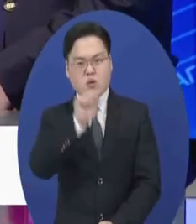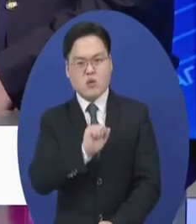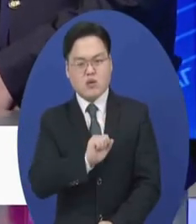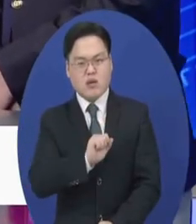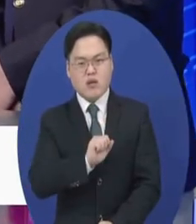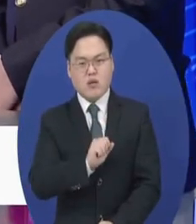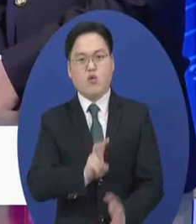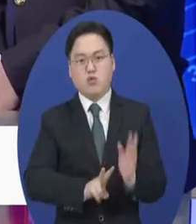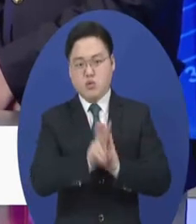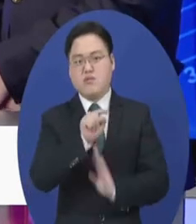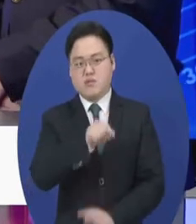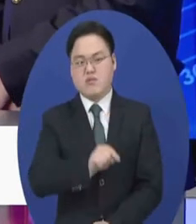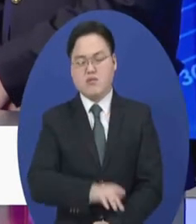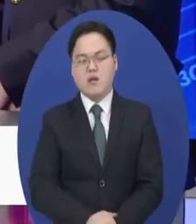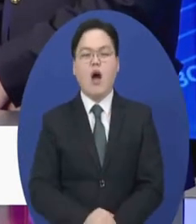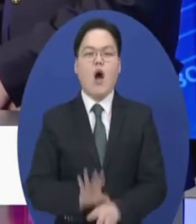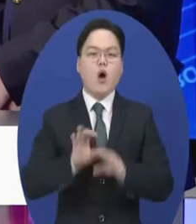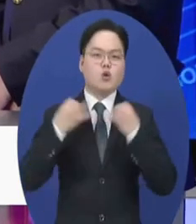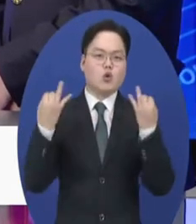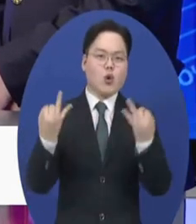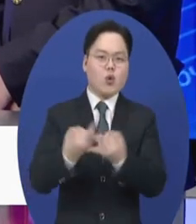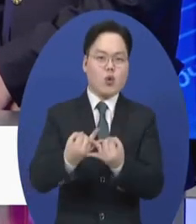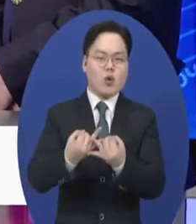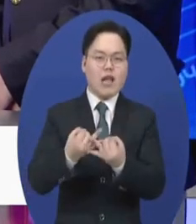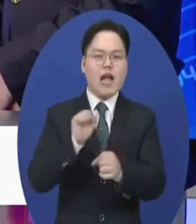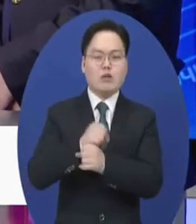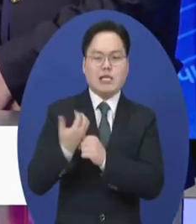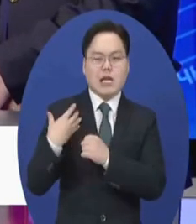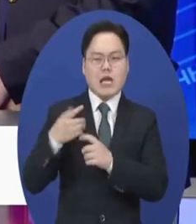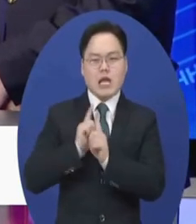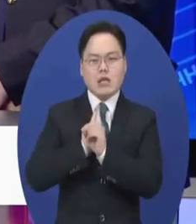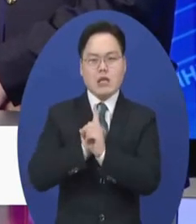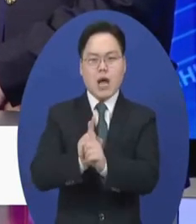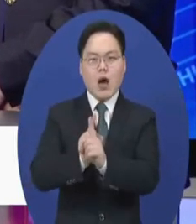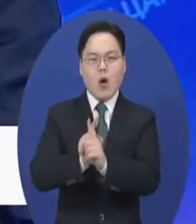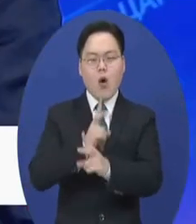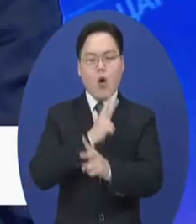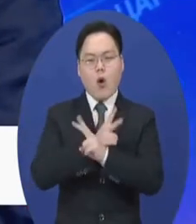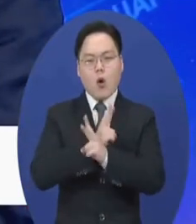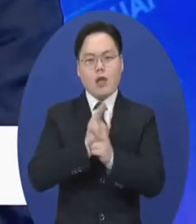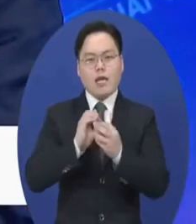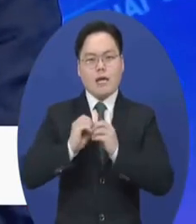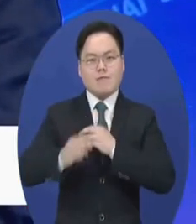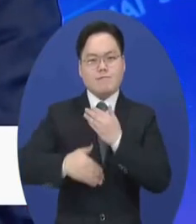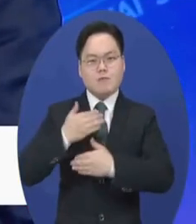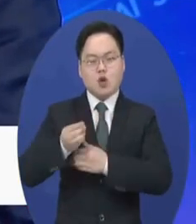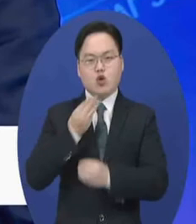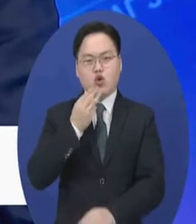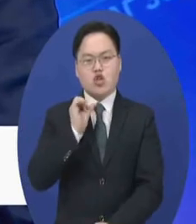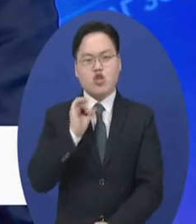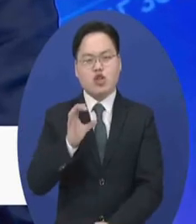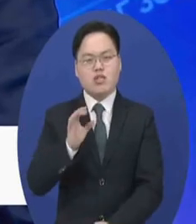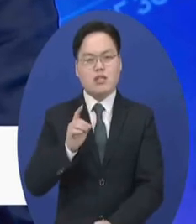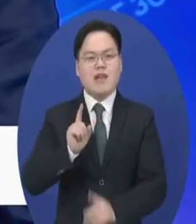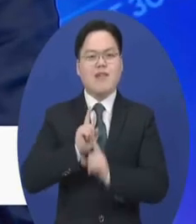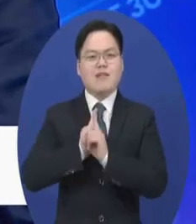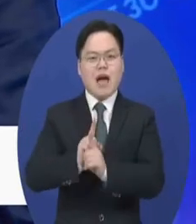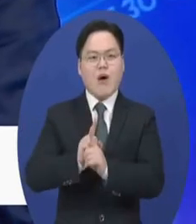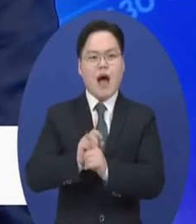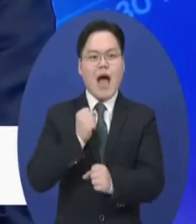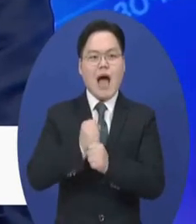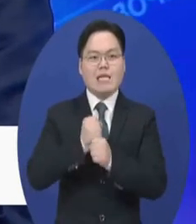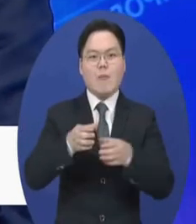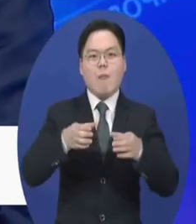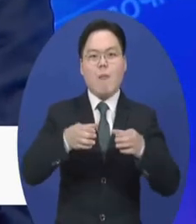эхэлж байгаа. Тэгэхээр энийг одоо улсын хурлаас одоо үүргийнхаа дагуу энэ хуулийн хэрэгжилт бас энэ шодраг асыг тогтоох үүргийнхаа дагуу бид ажлаас